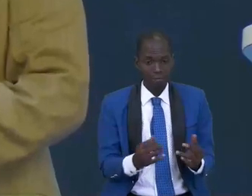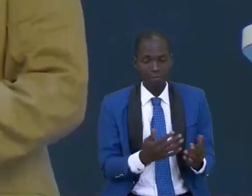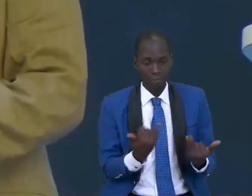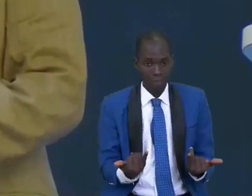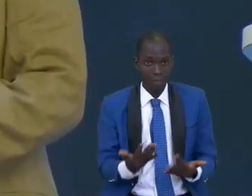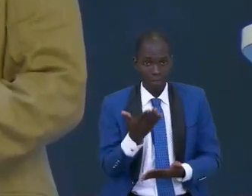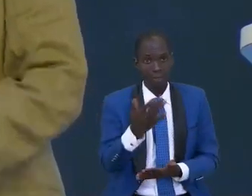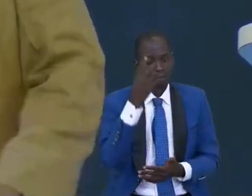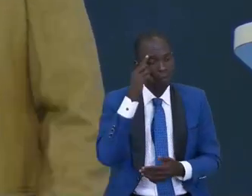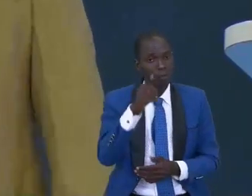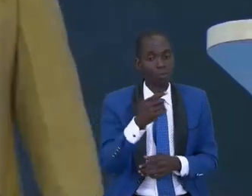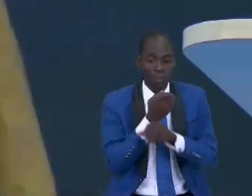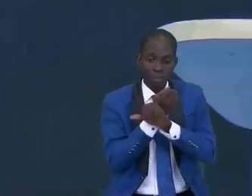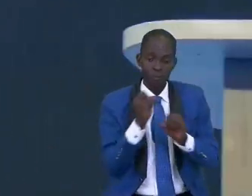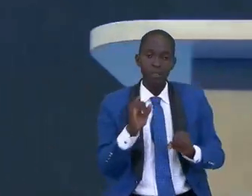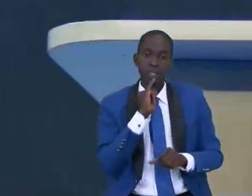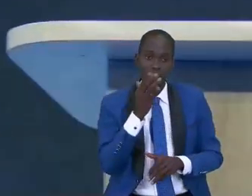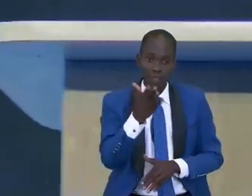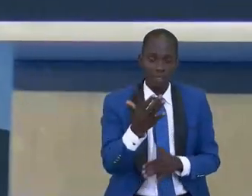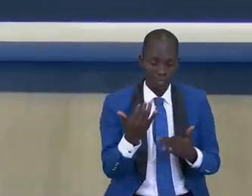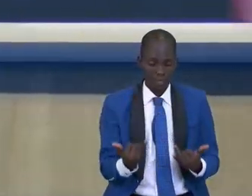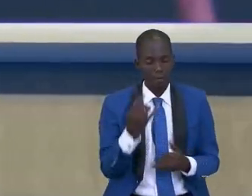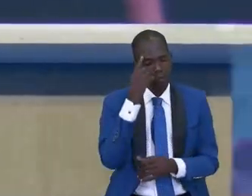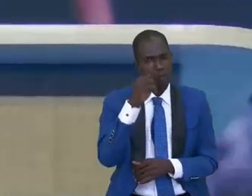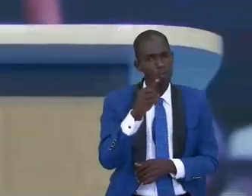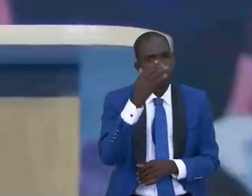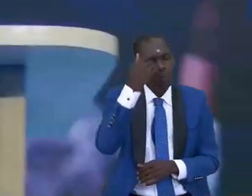jour. Le salut est disponible ce jour.